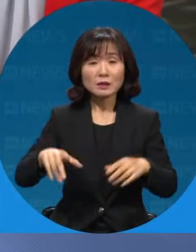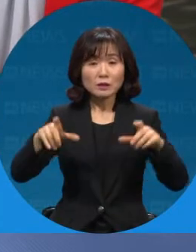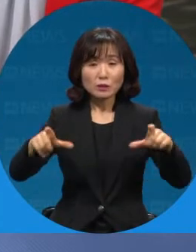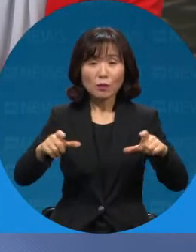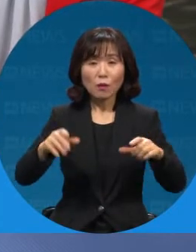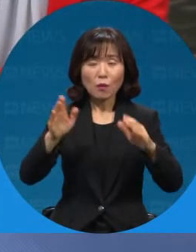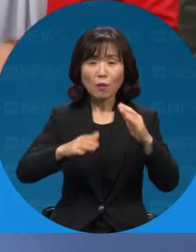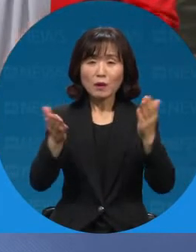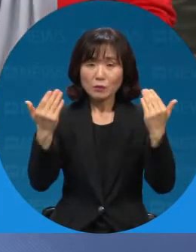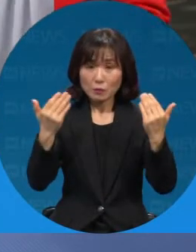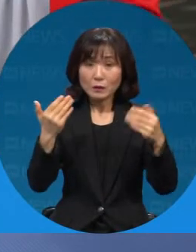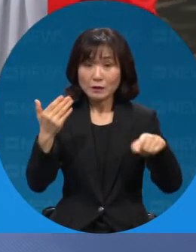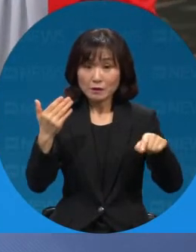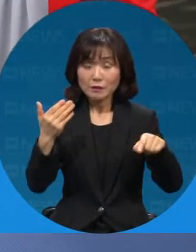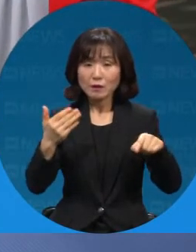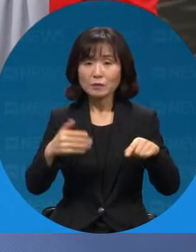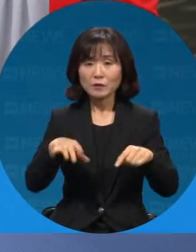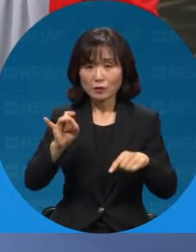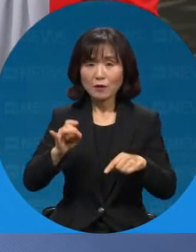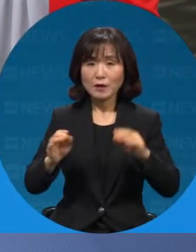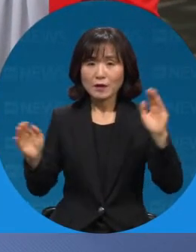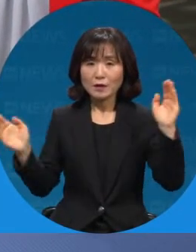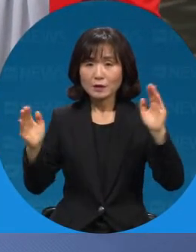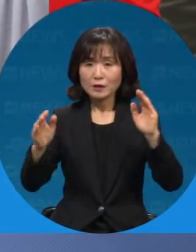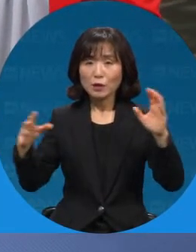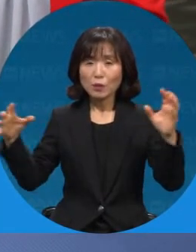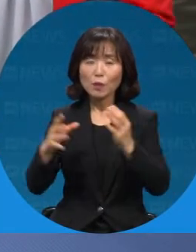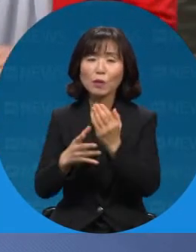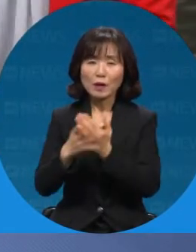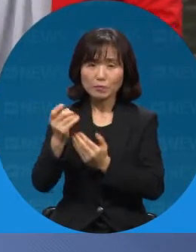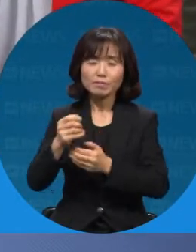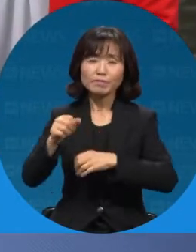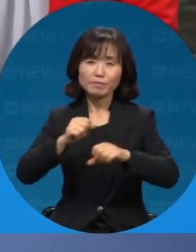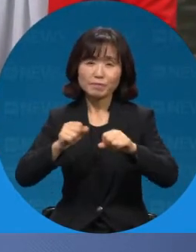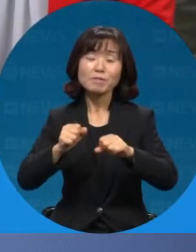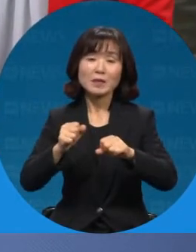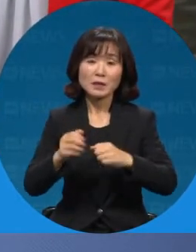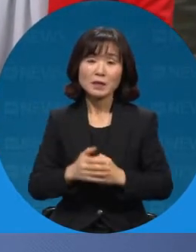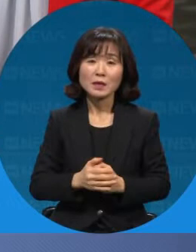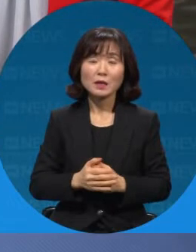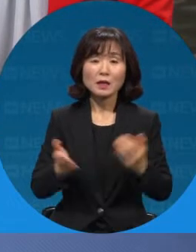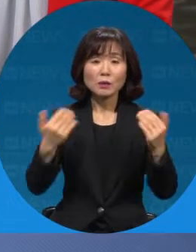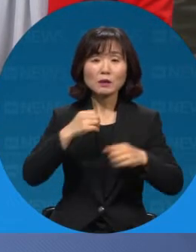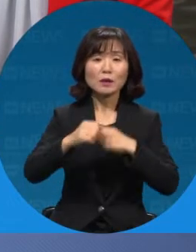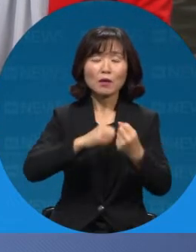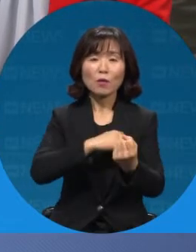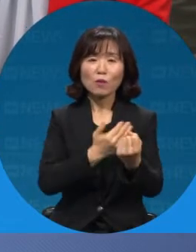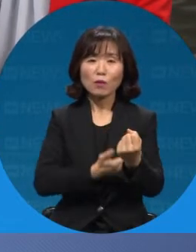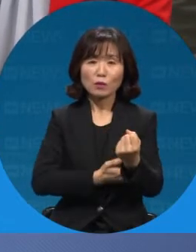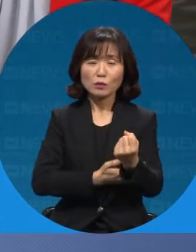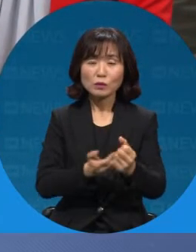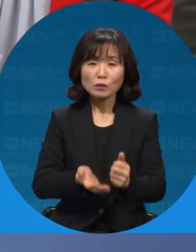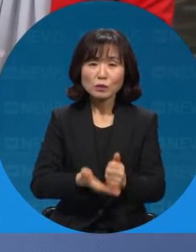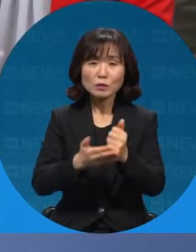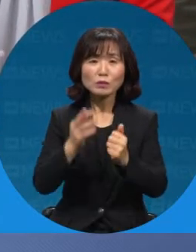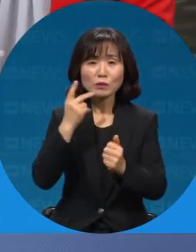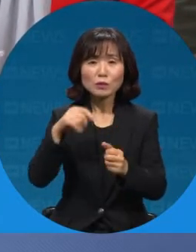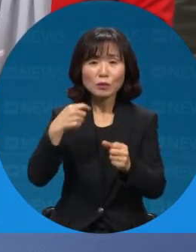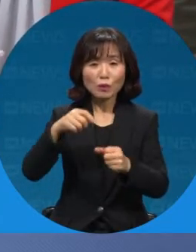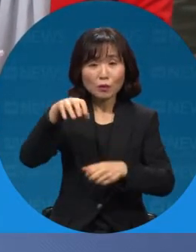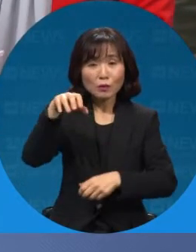대상으로 우선적으로 대규모 학생 통합 을 추진하게 됐습니다 를 야크 에 자율권을 존중하는 미국의 교육 현실에서는